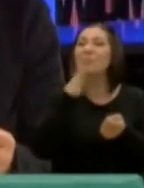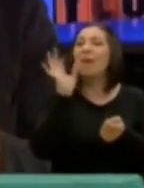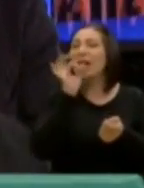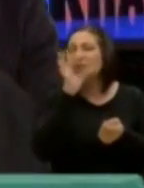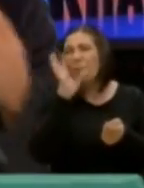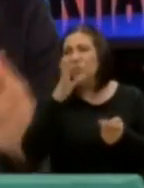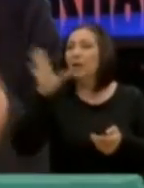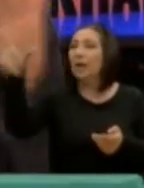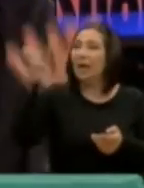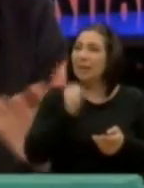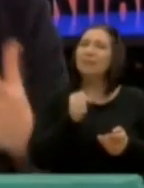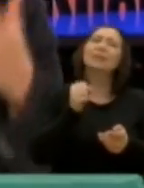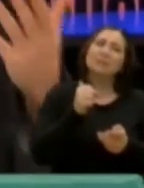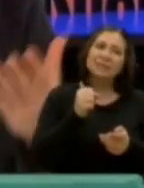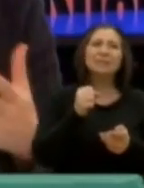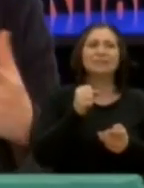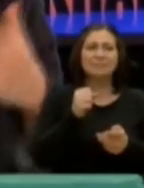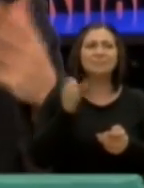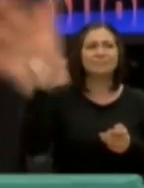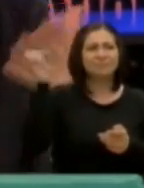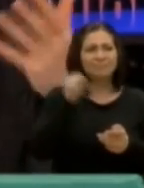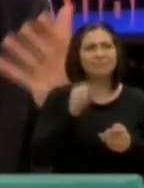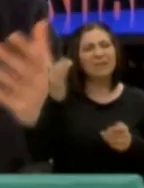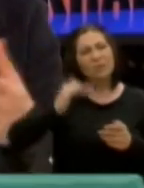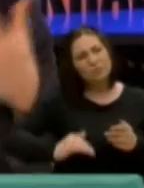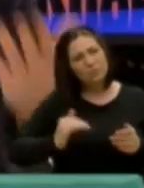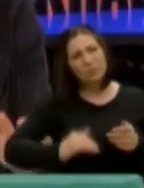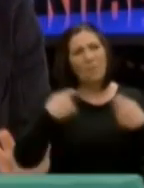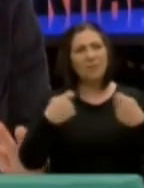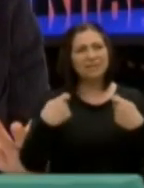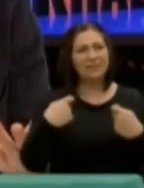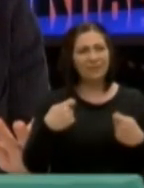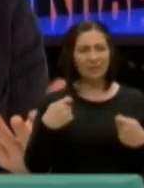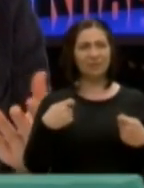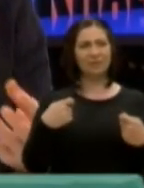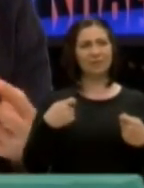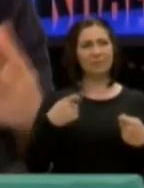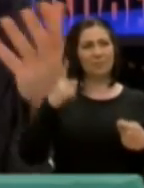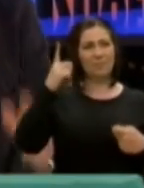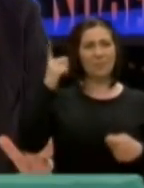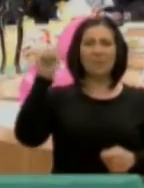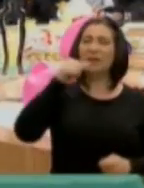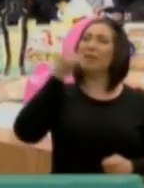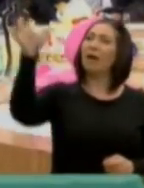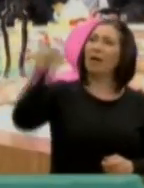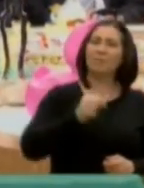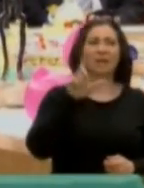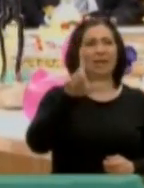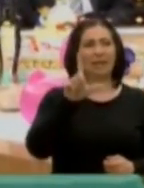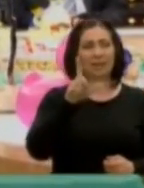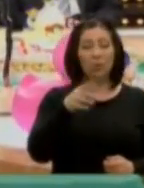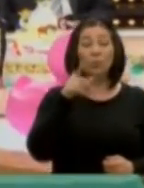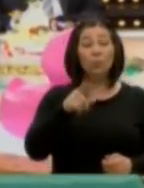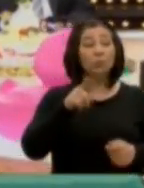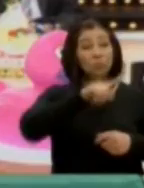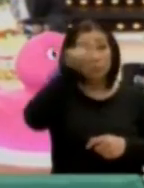yapan ama yine de yapabilen, ondan sonra daha düşük maliyette bir başka adamı almak gerekir. Ve